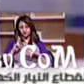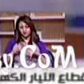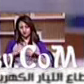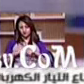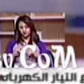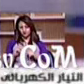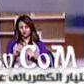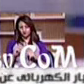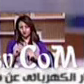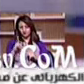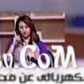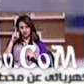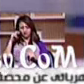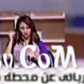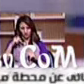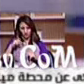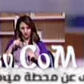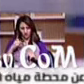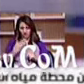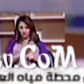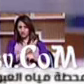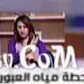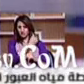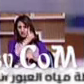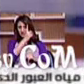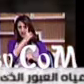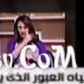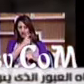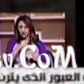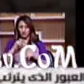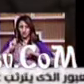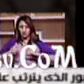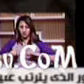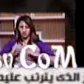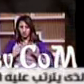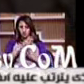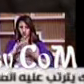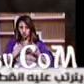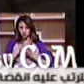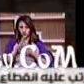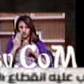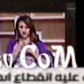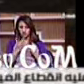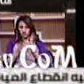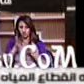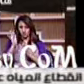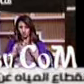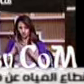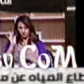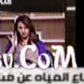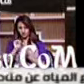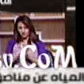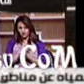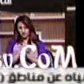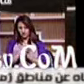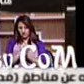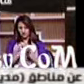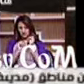هو النهارده حض كان في قضيتين معروضين متعلقين بواقعه الهروب من سجن وادي النطرون